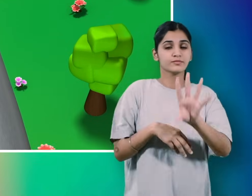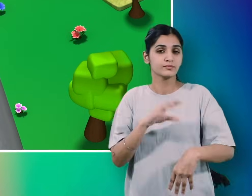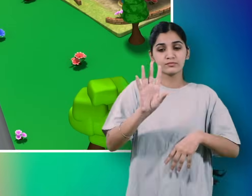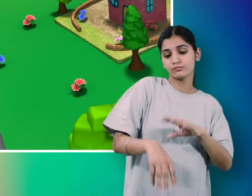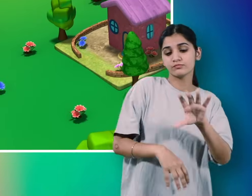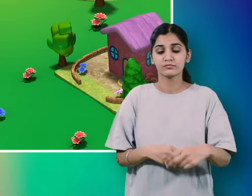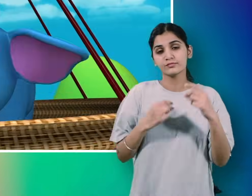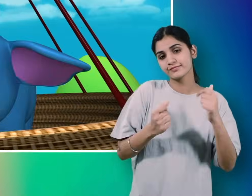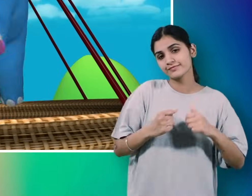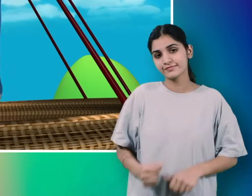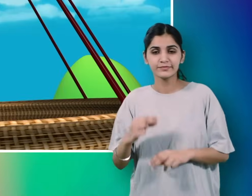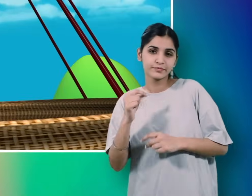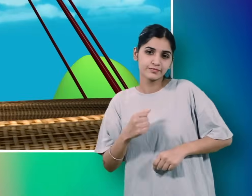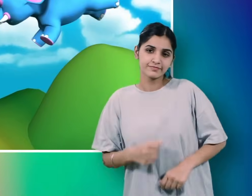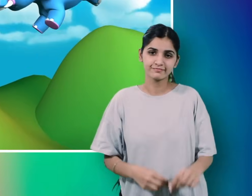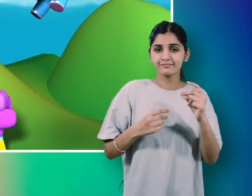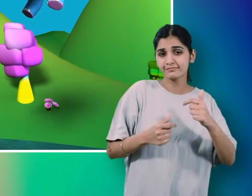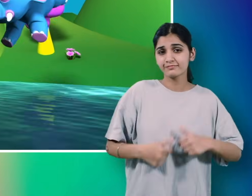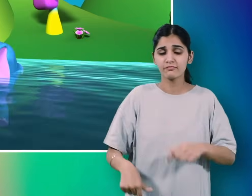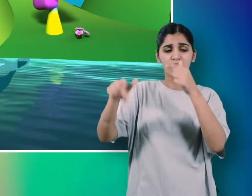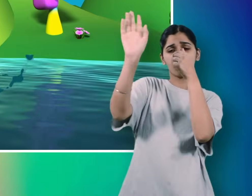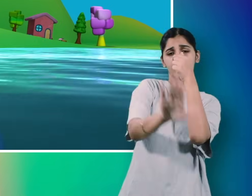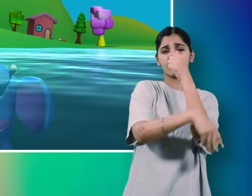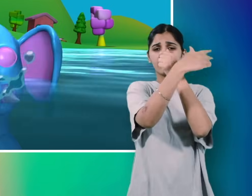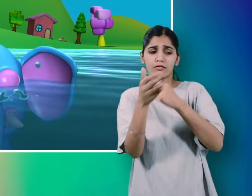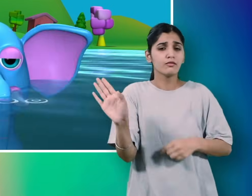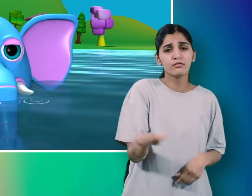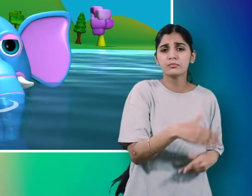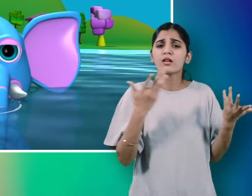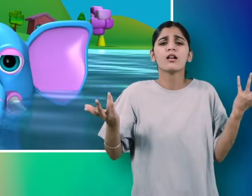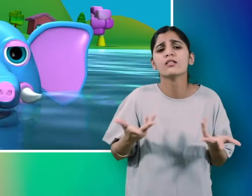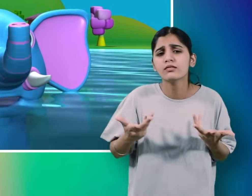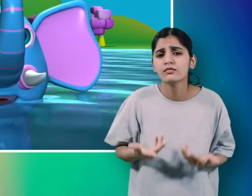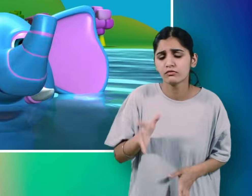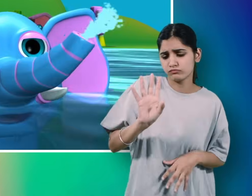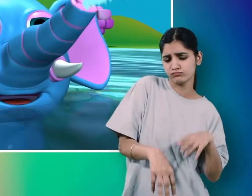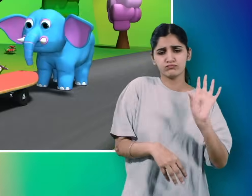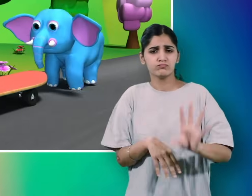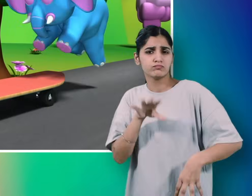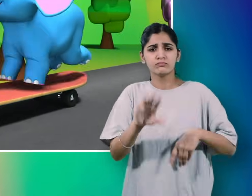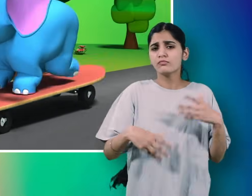हाथी राजा कहाँ